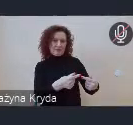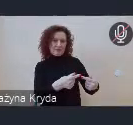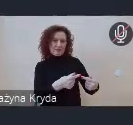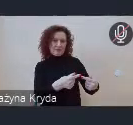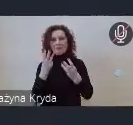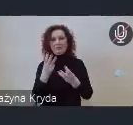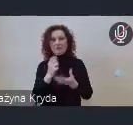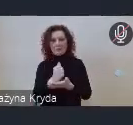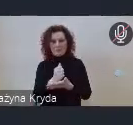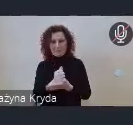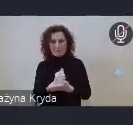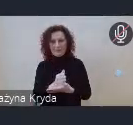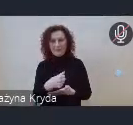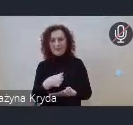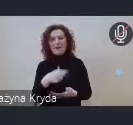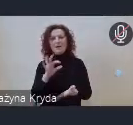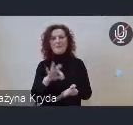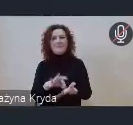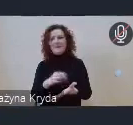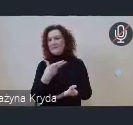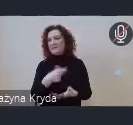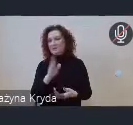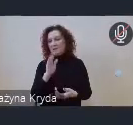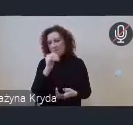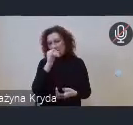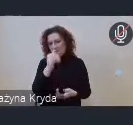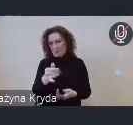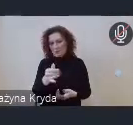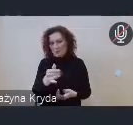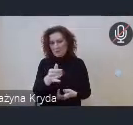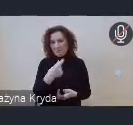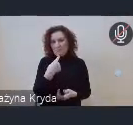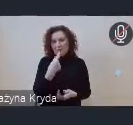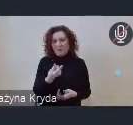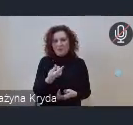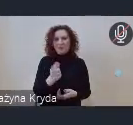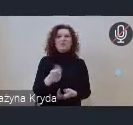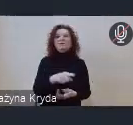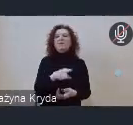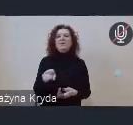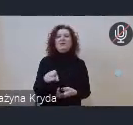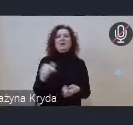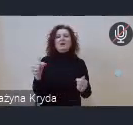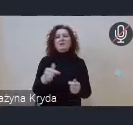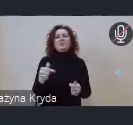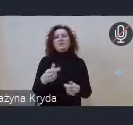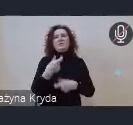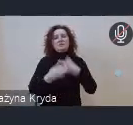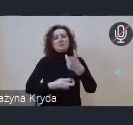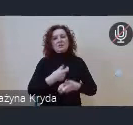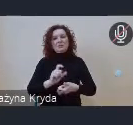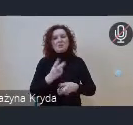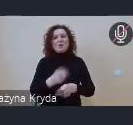pewno nie będę w stanie powiedzieć wam czego co wy musicie zrobić w sensie takim że czego będą od was wymagały urzędy